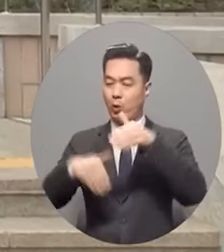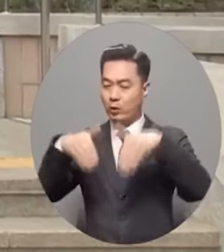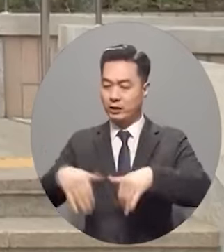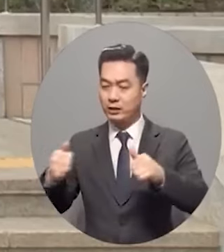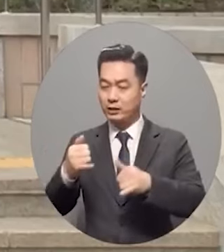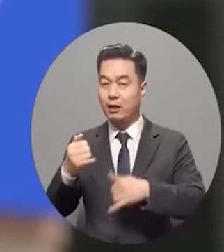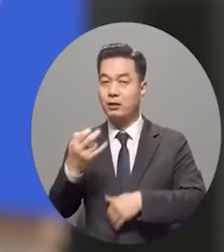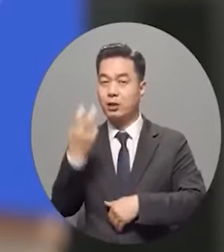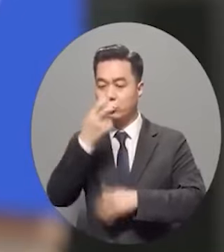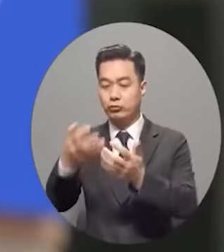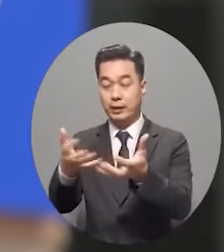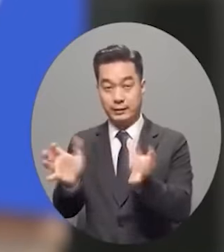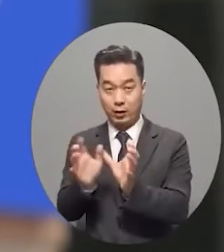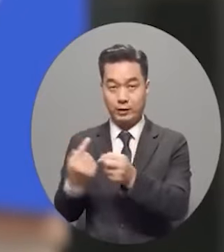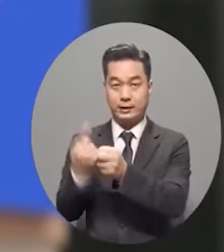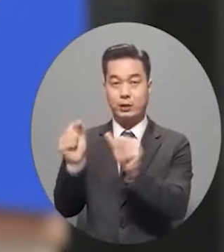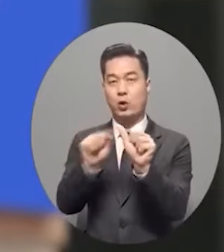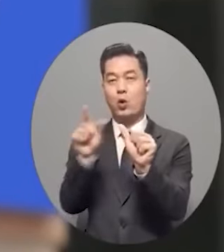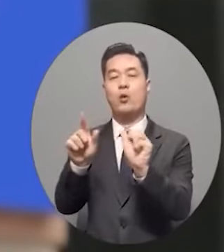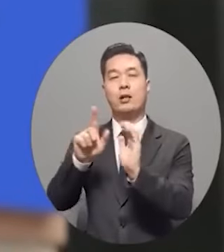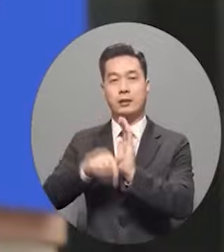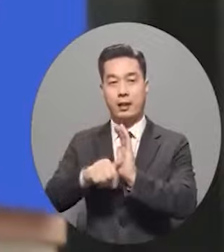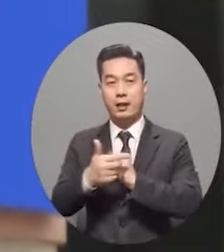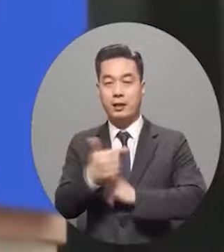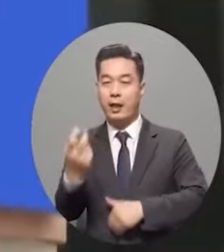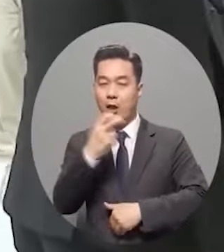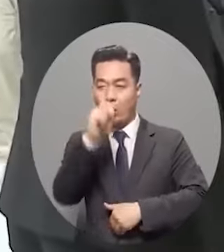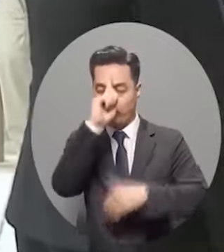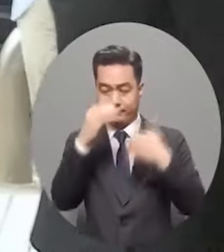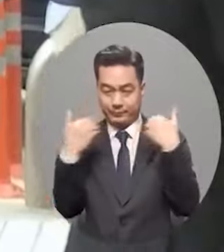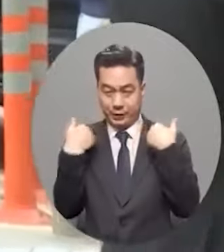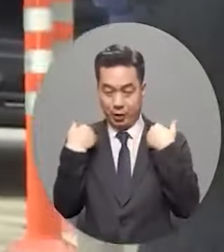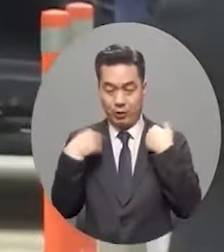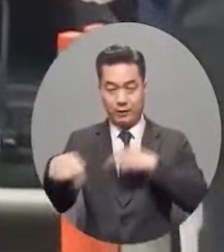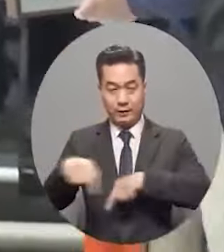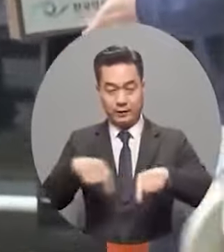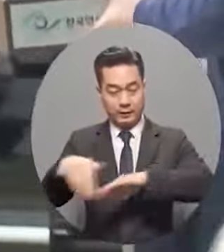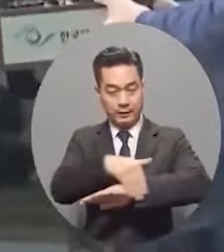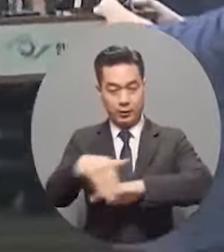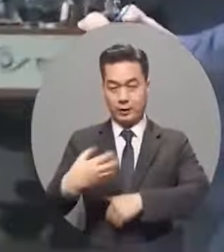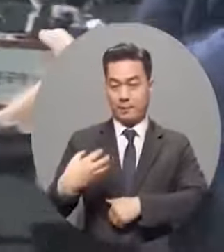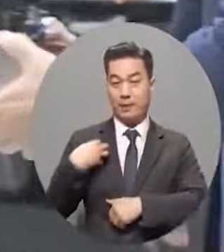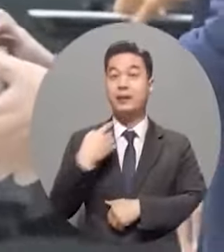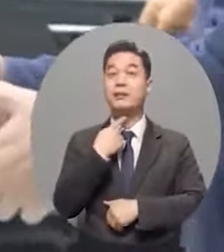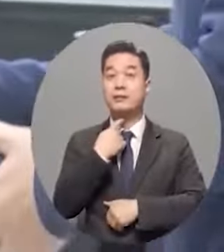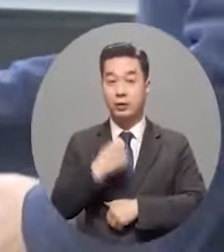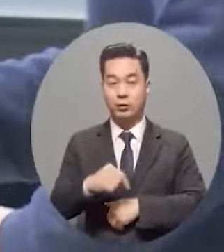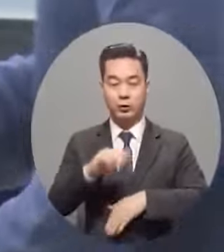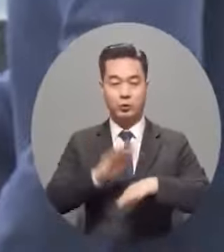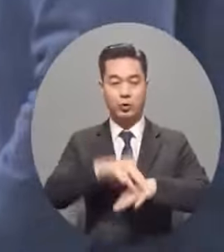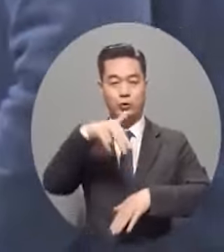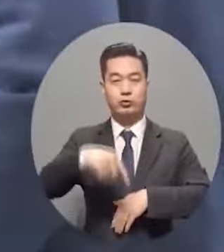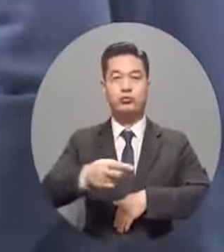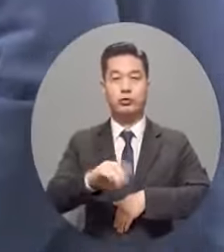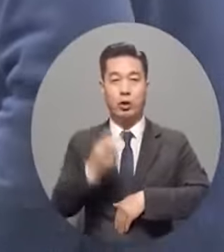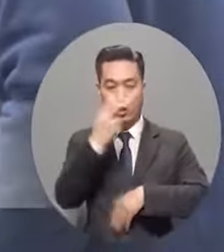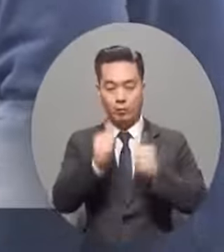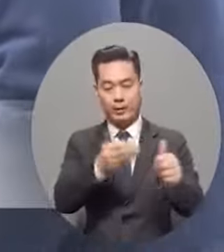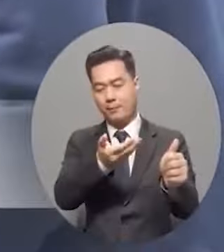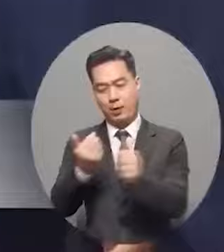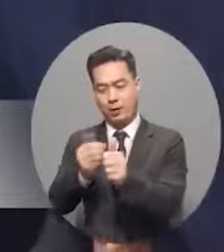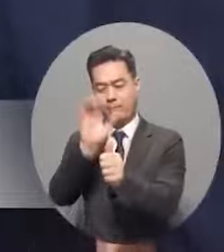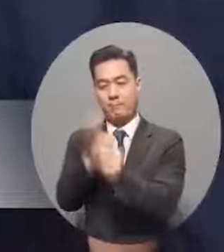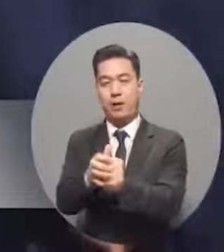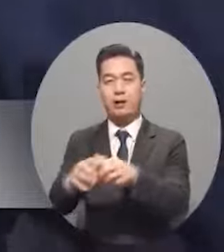고위공직자범죄수사처는 작년 5월 대검찰청 수사정보정책관이던 손준성 검사를 법정에 세웠습니다. 첫 의혹 보도